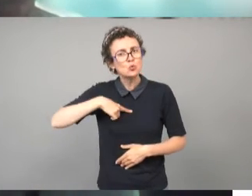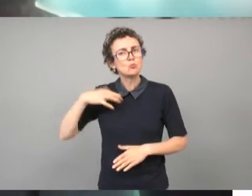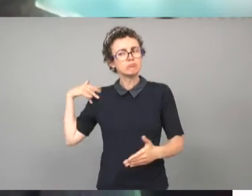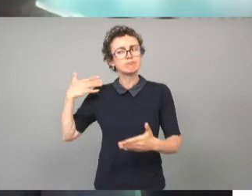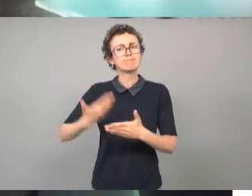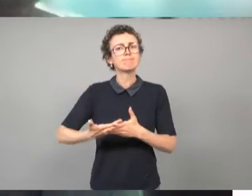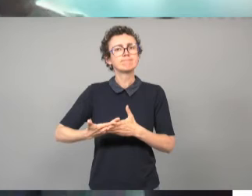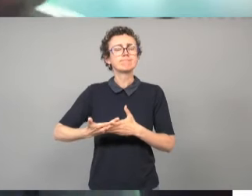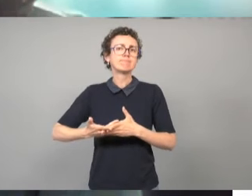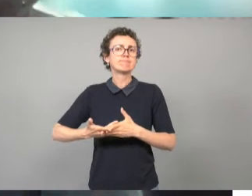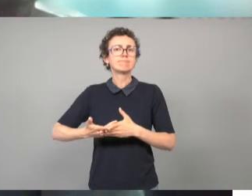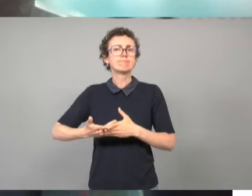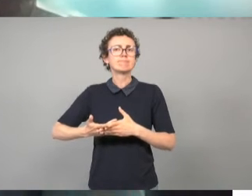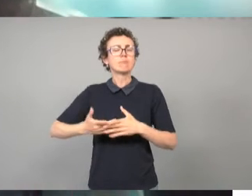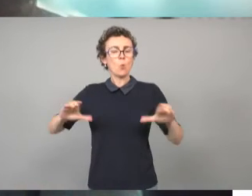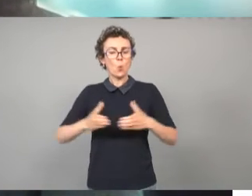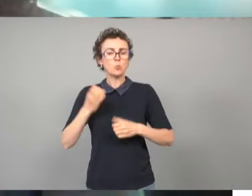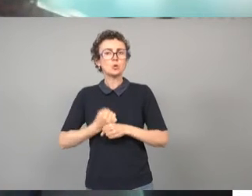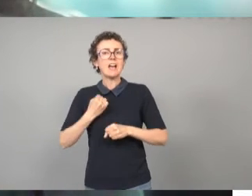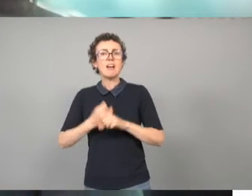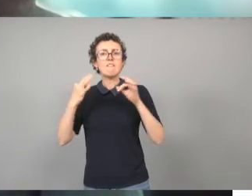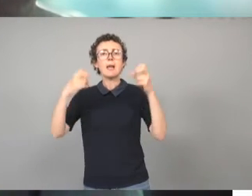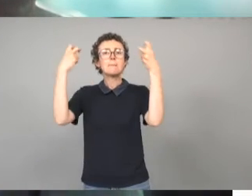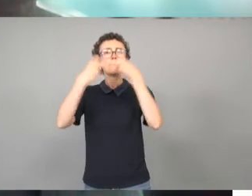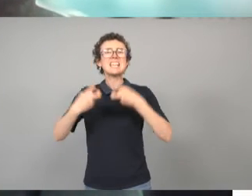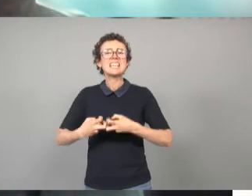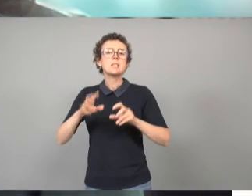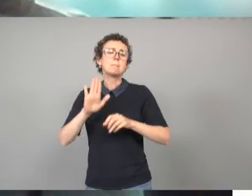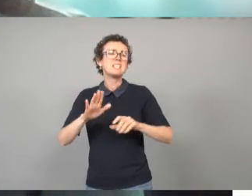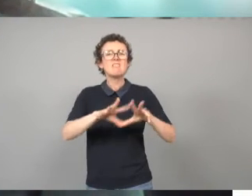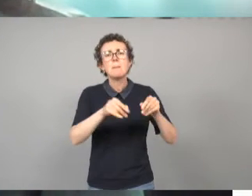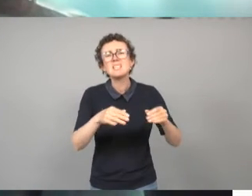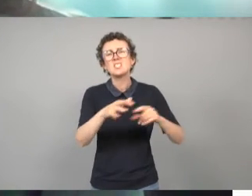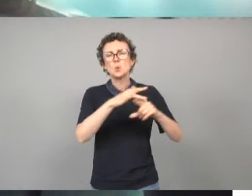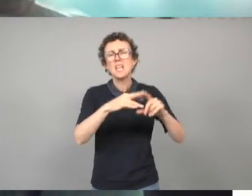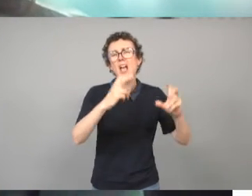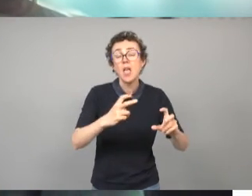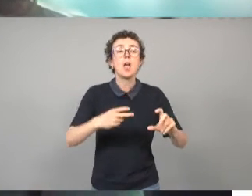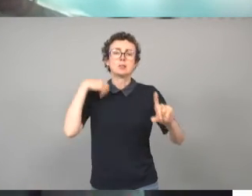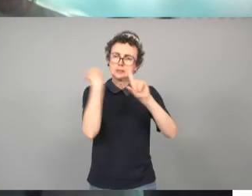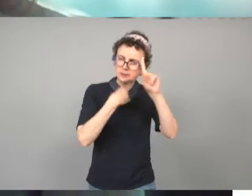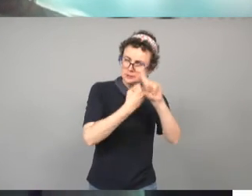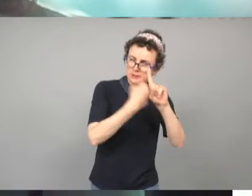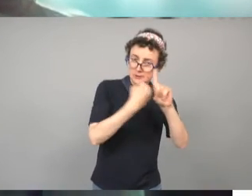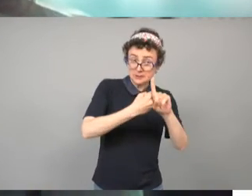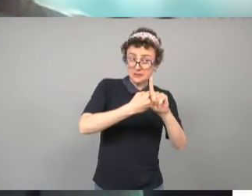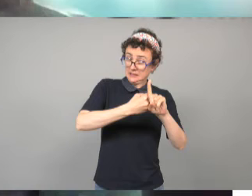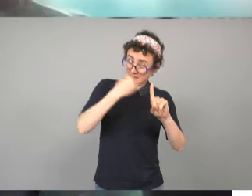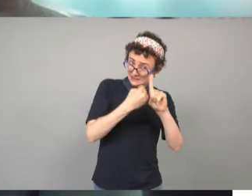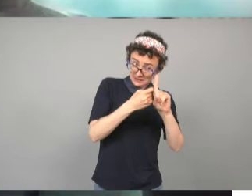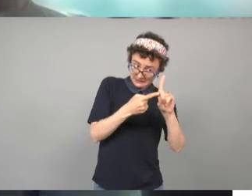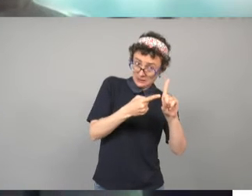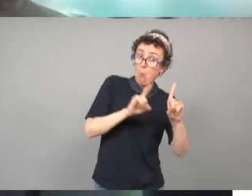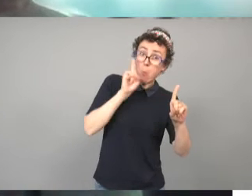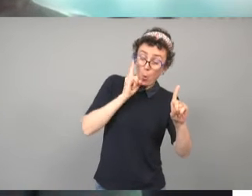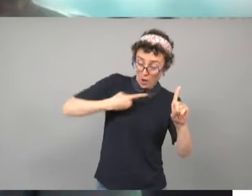cadre du groupe de travail sur la tarification sociale des transports, parce que nous sommes dans une métropole qui connaît un taux de pauvreté élevé et de